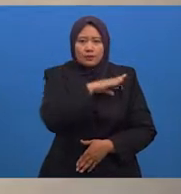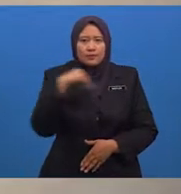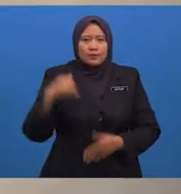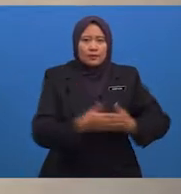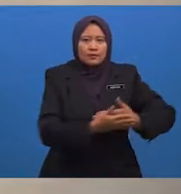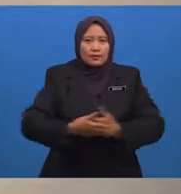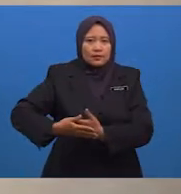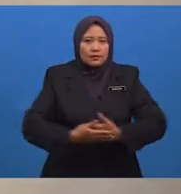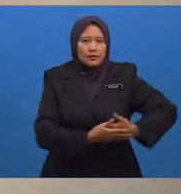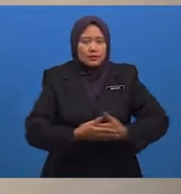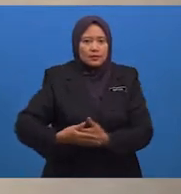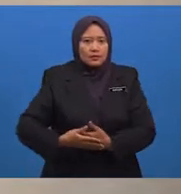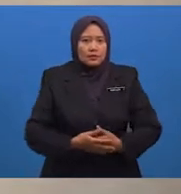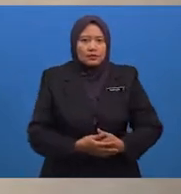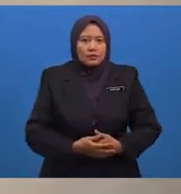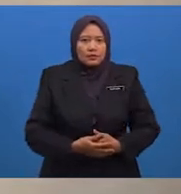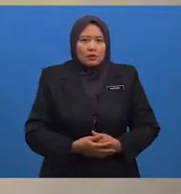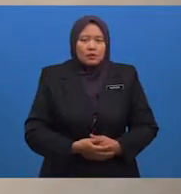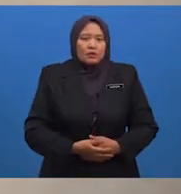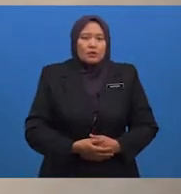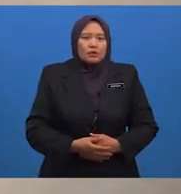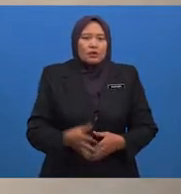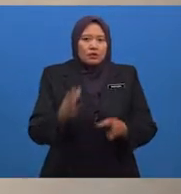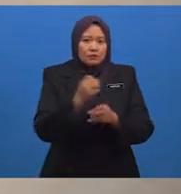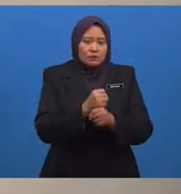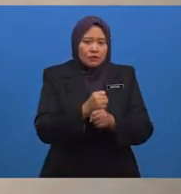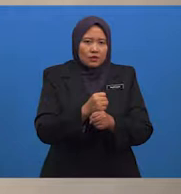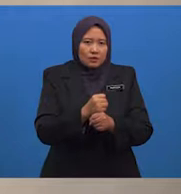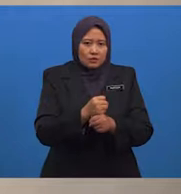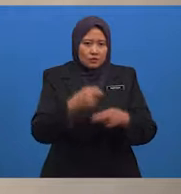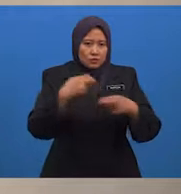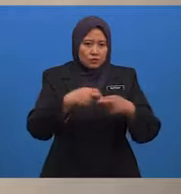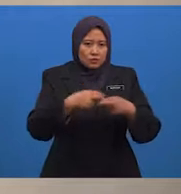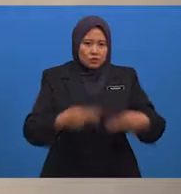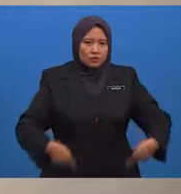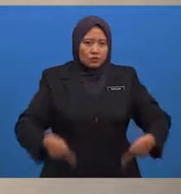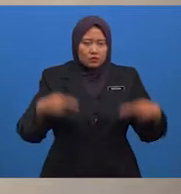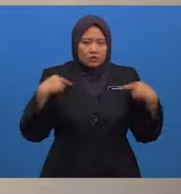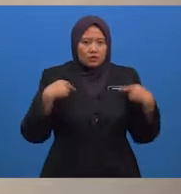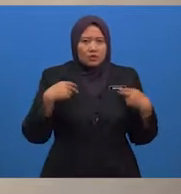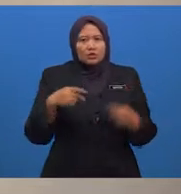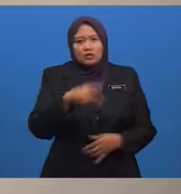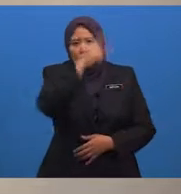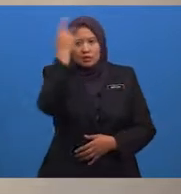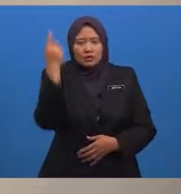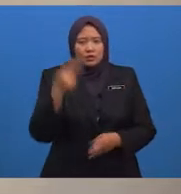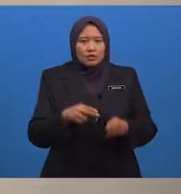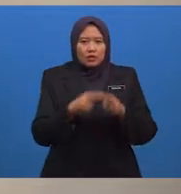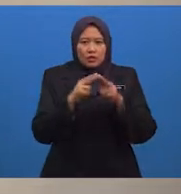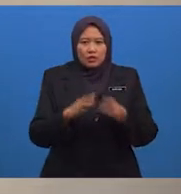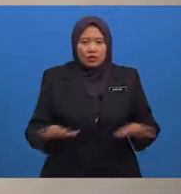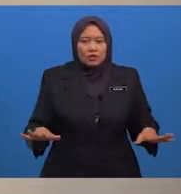Farid, mengalami kesempitan hidup kerana kehilangan ayah mereka iaitu Sarjan